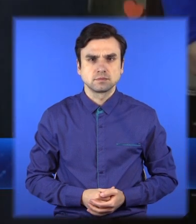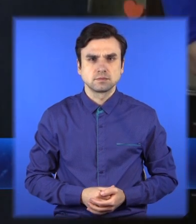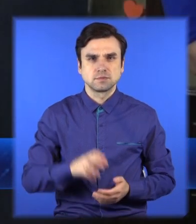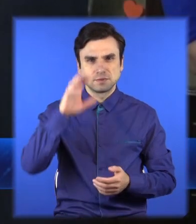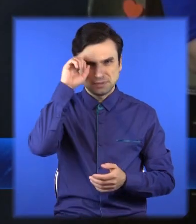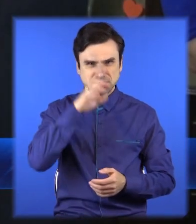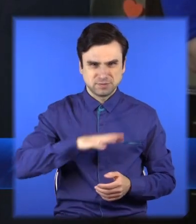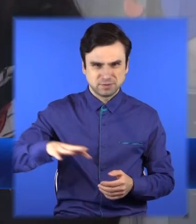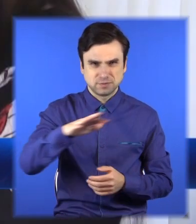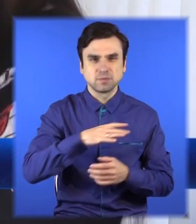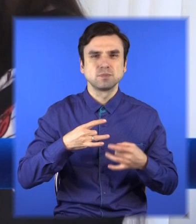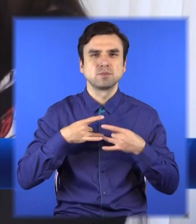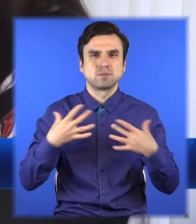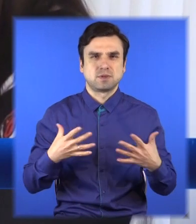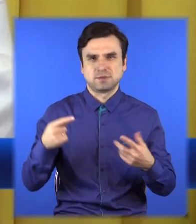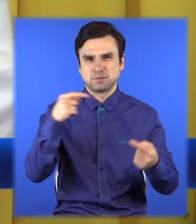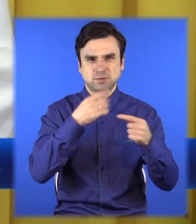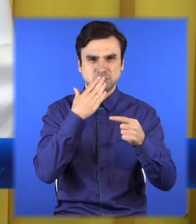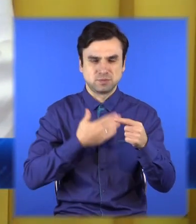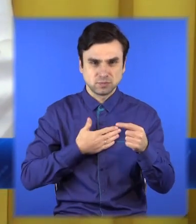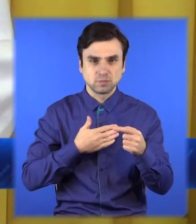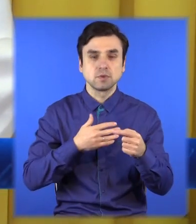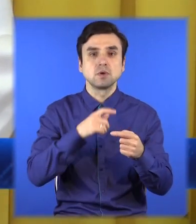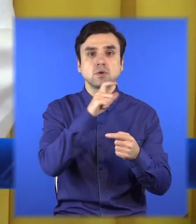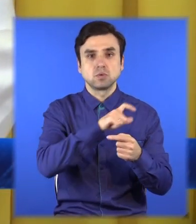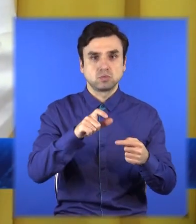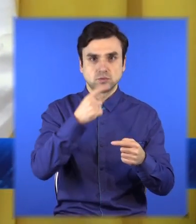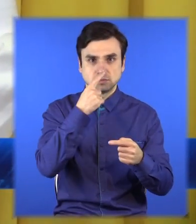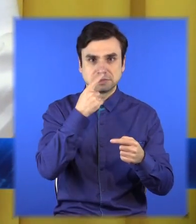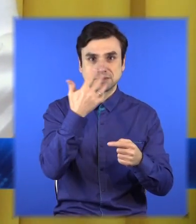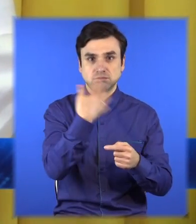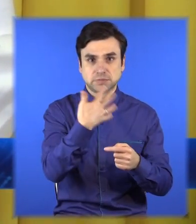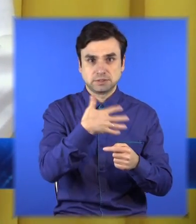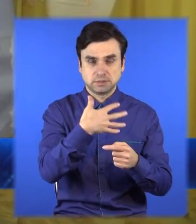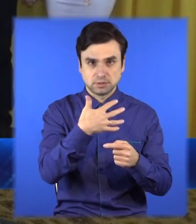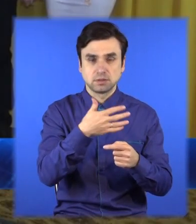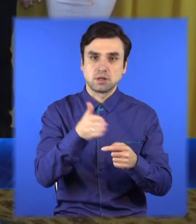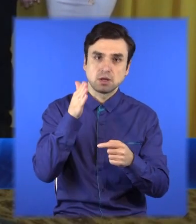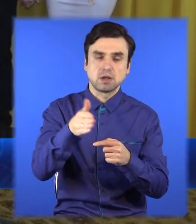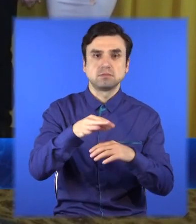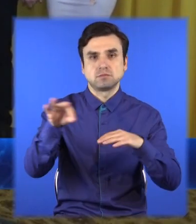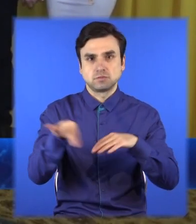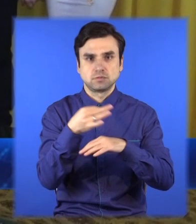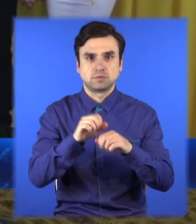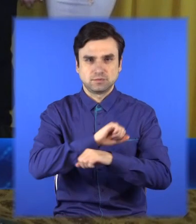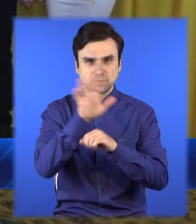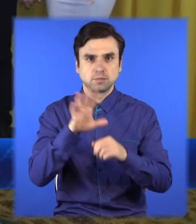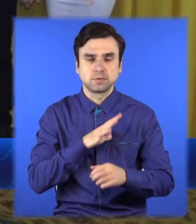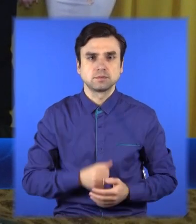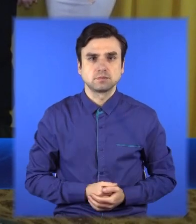У Кривому Розі в день Святого Валентина майже 500 пар вирішили об'єднати свої серця. Оголошую